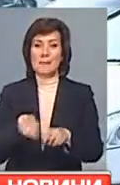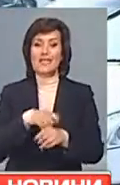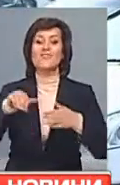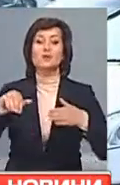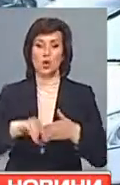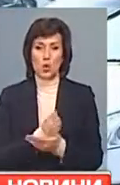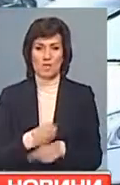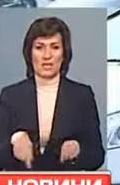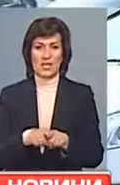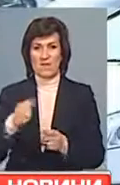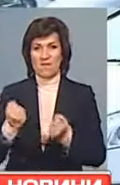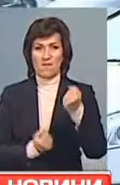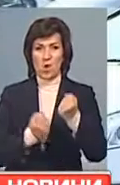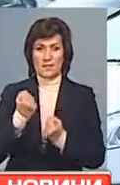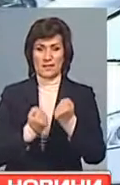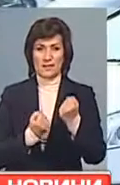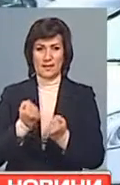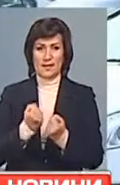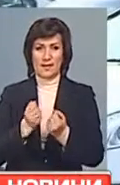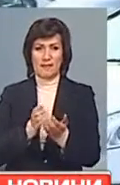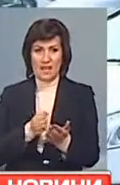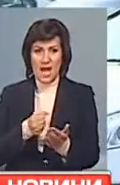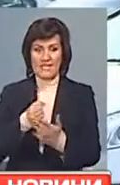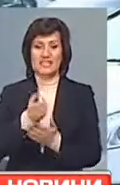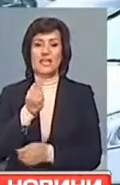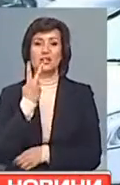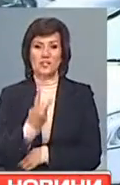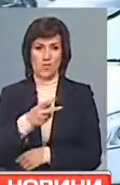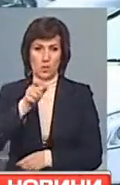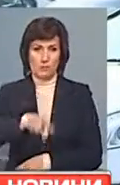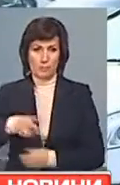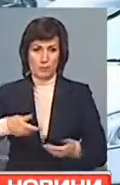знову ж таки водій автомобіля «Мерседес» скоює наїзд на ще двох